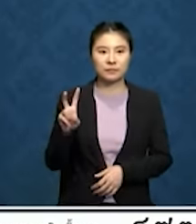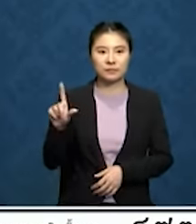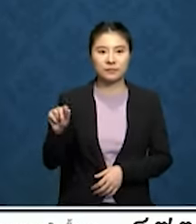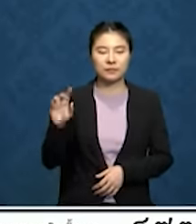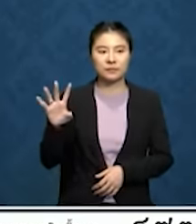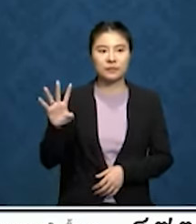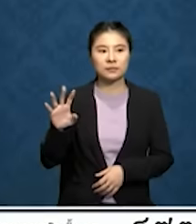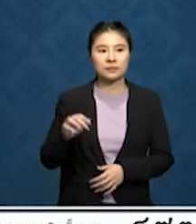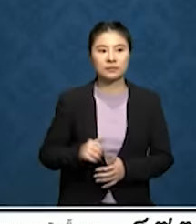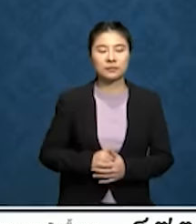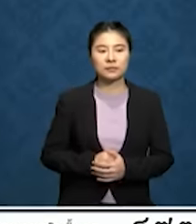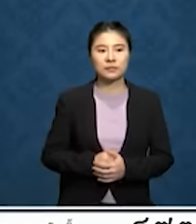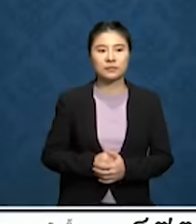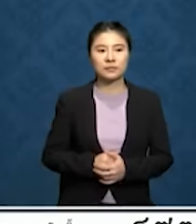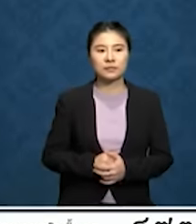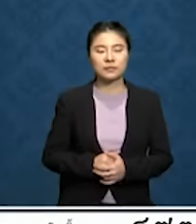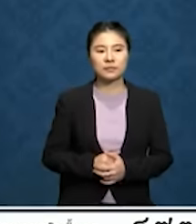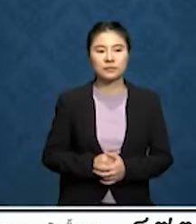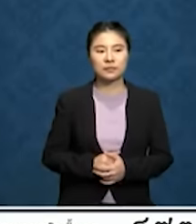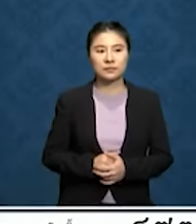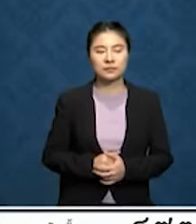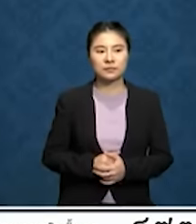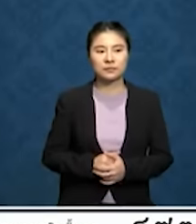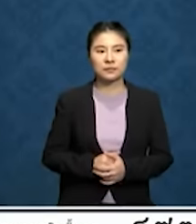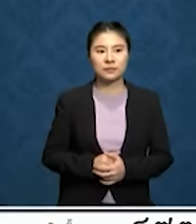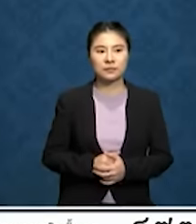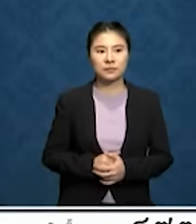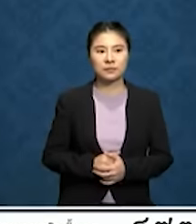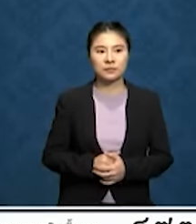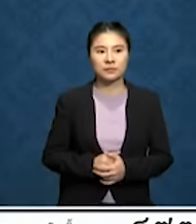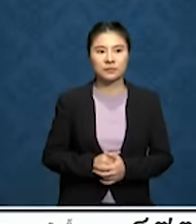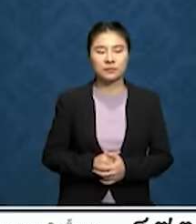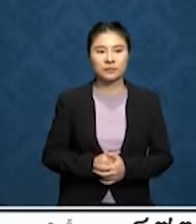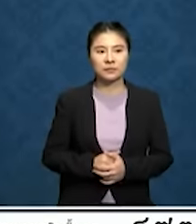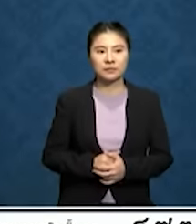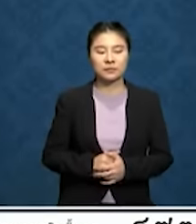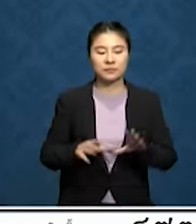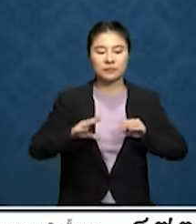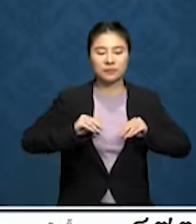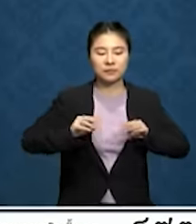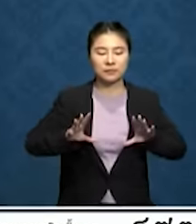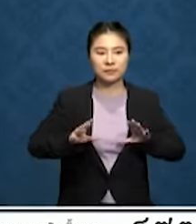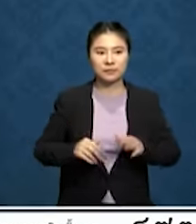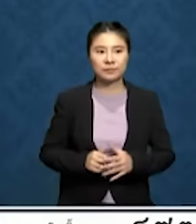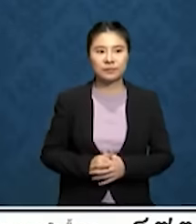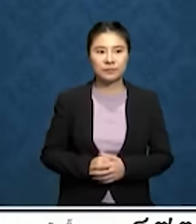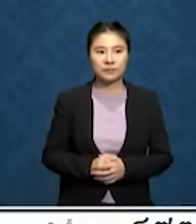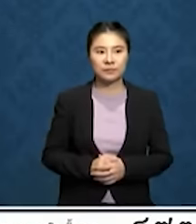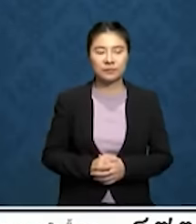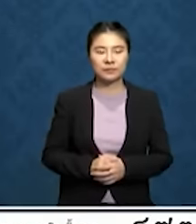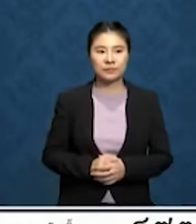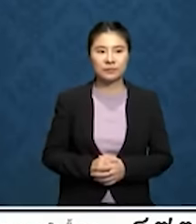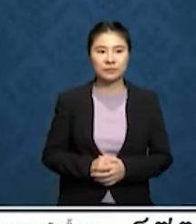224นางปัญญารัตน์นันทภุสิตานนท ์ไม่เห็นชอบค่ะ